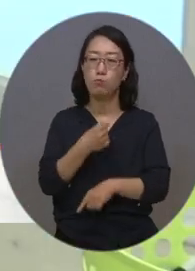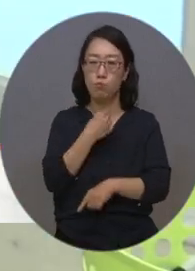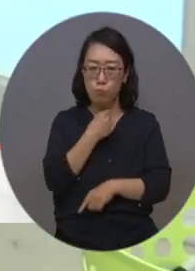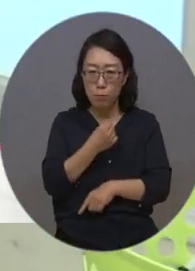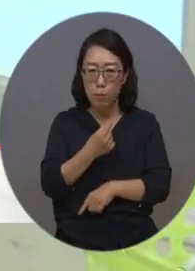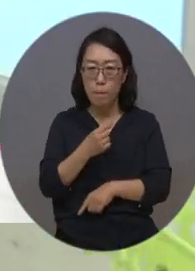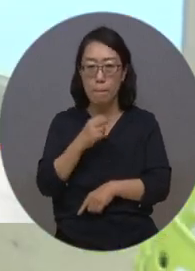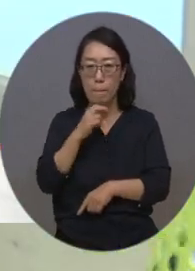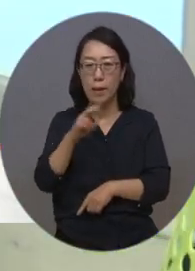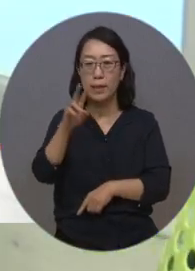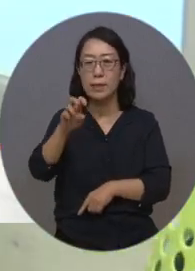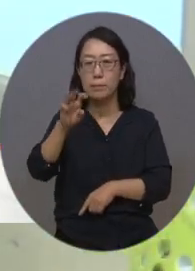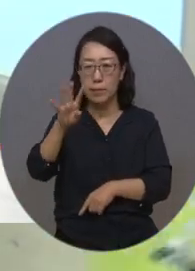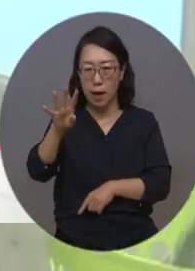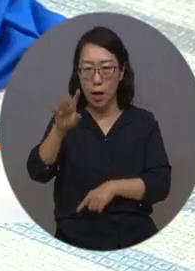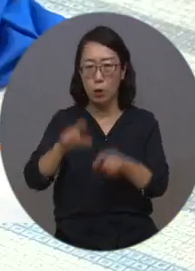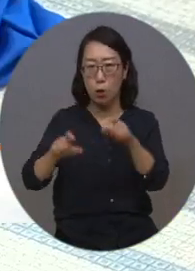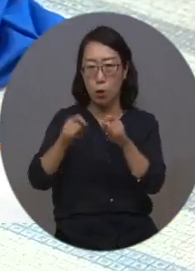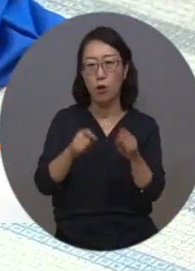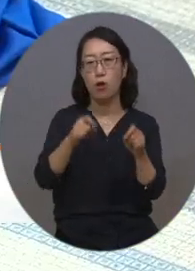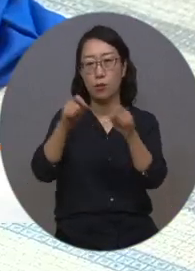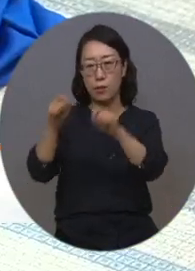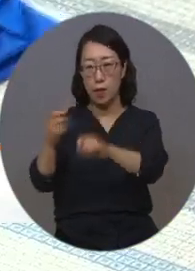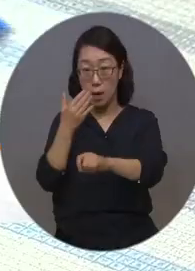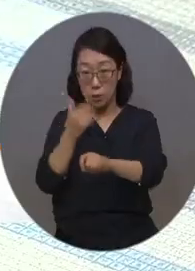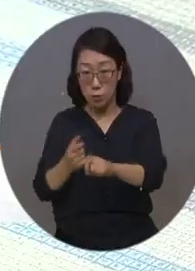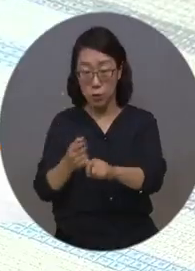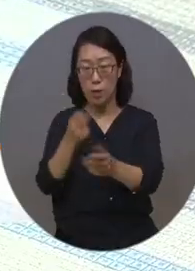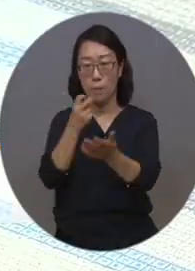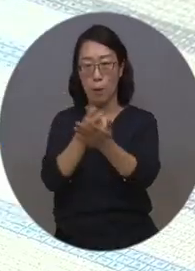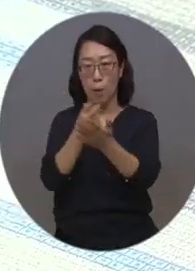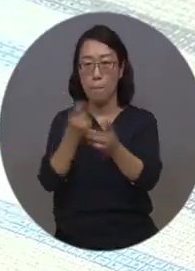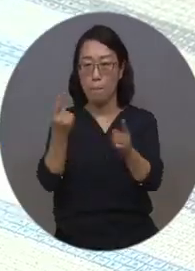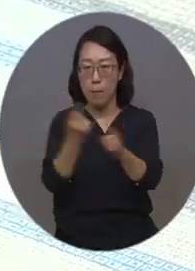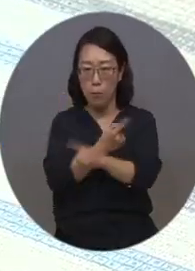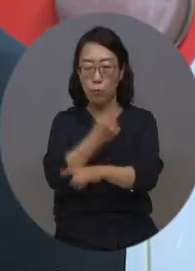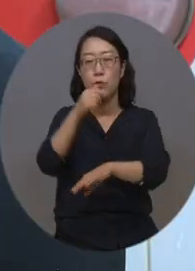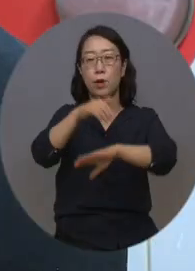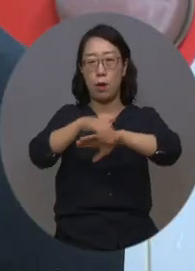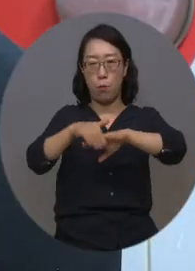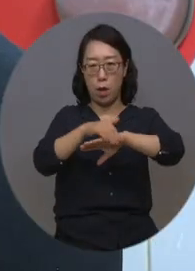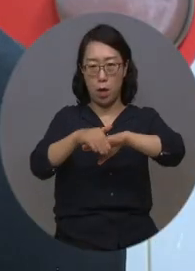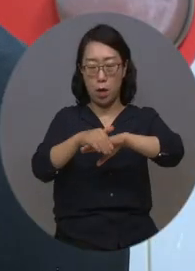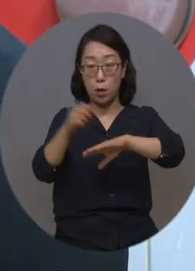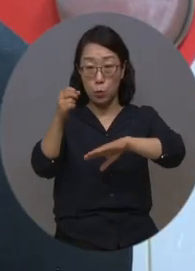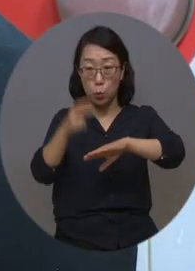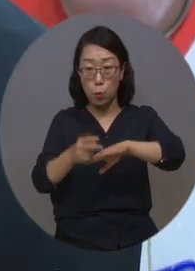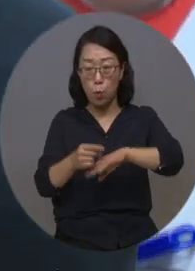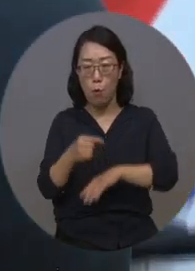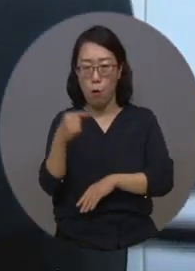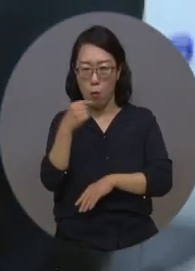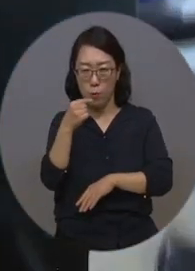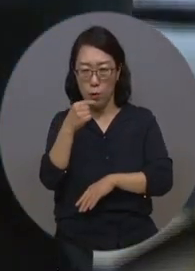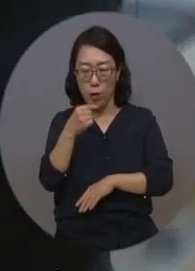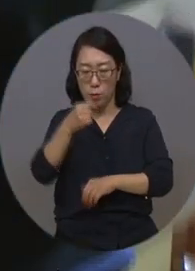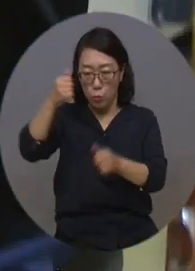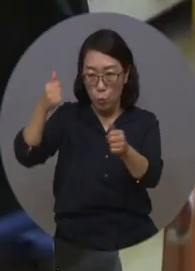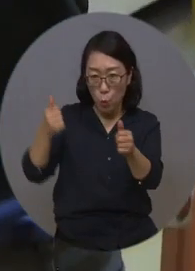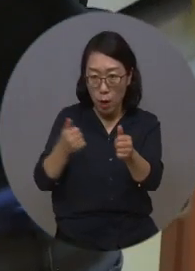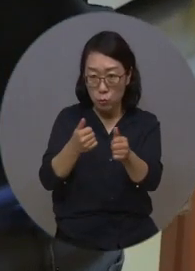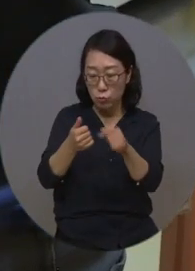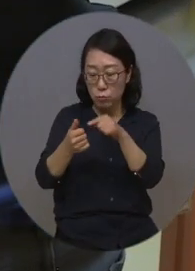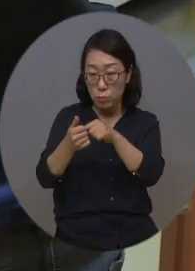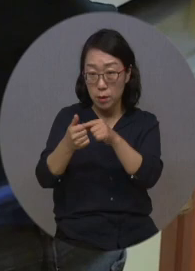만 24세 까지 연장할 수 있도록 제도화 할 계획입니다 또한 엄격한 후견인 지정 기준과